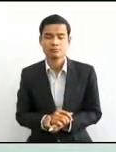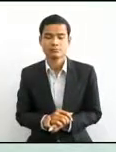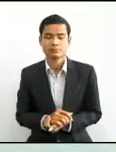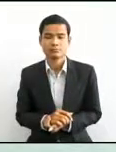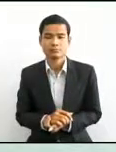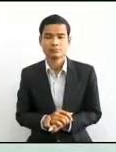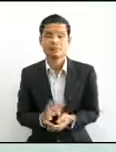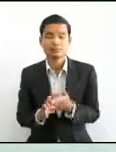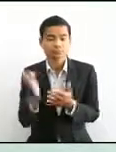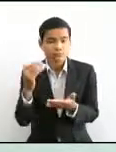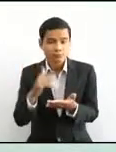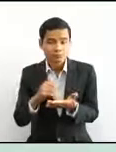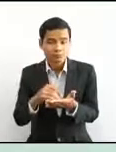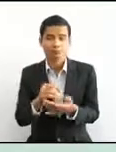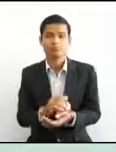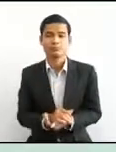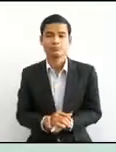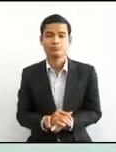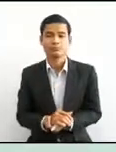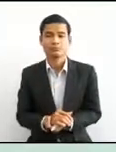Chà, lọ nà con xong mà đông tiết ta.